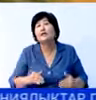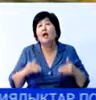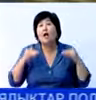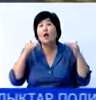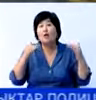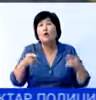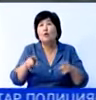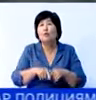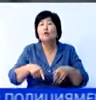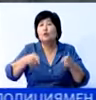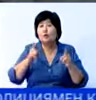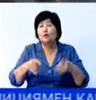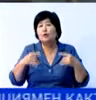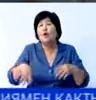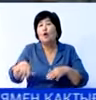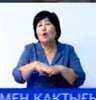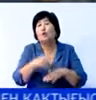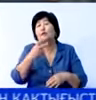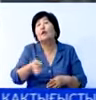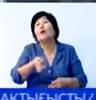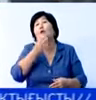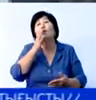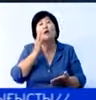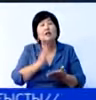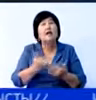Яғни төл өнімдер көрерменнің көңілінен шыққан сыңайлы.